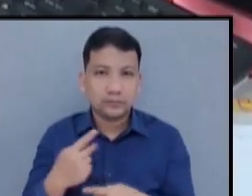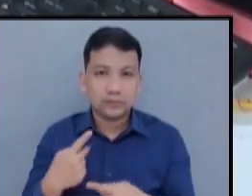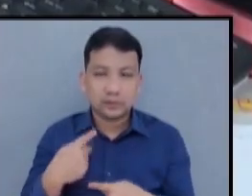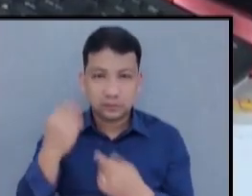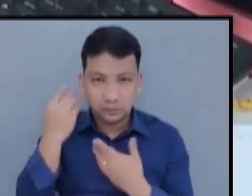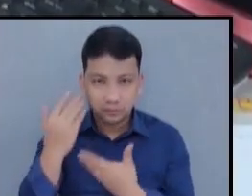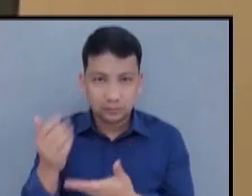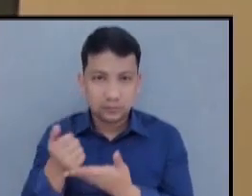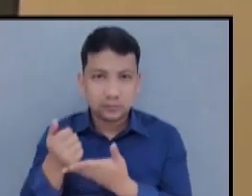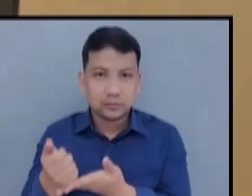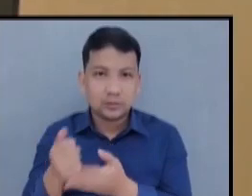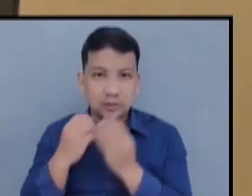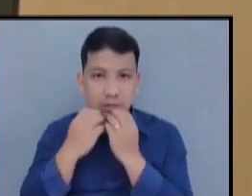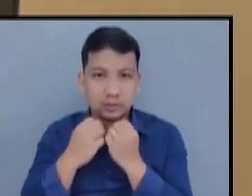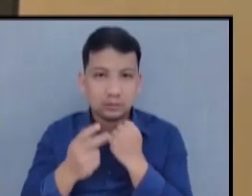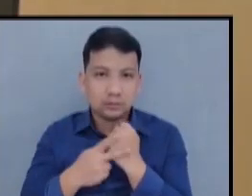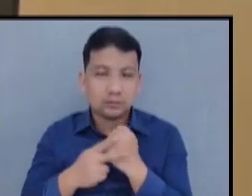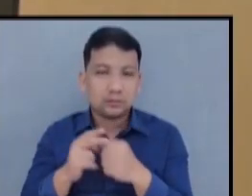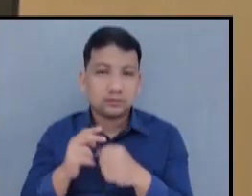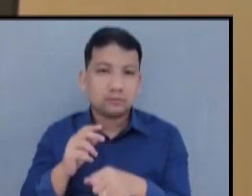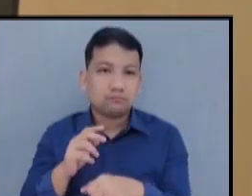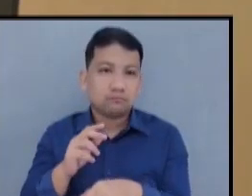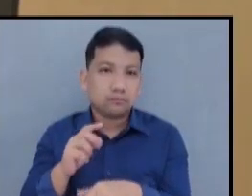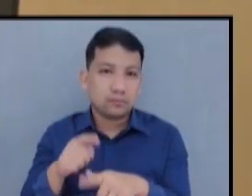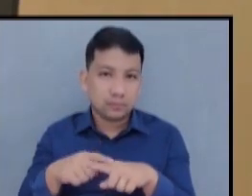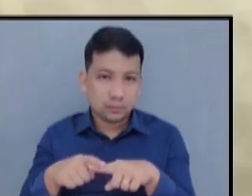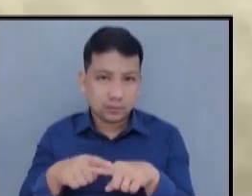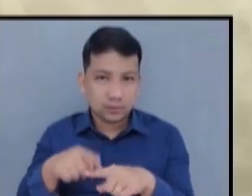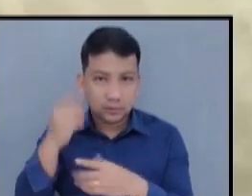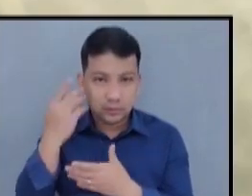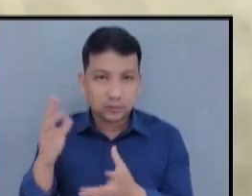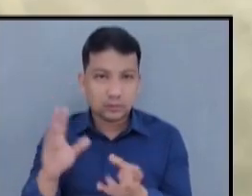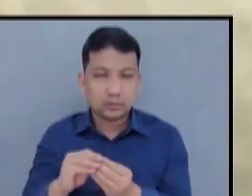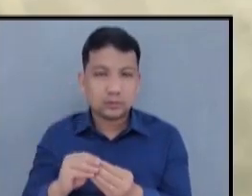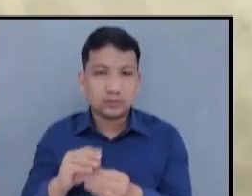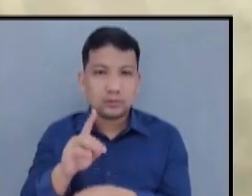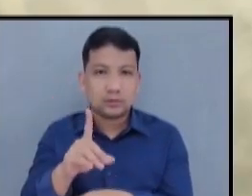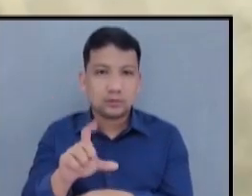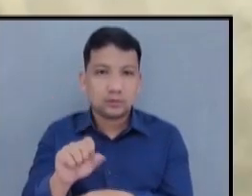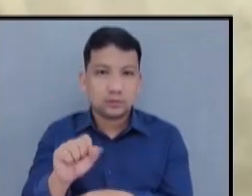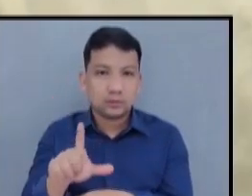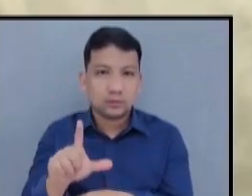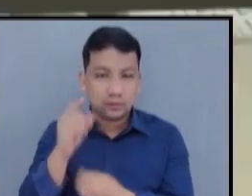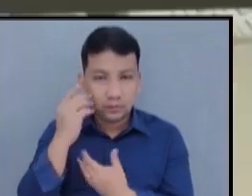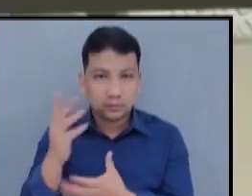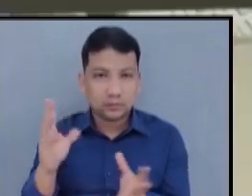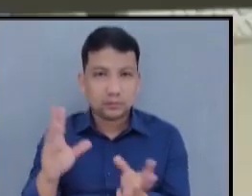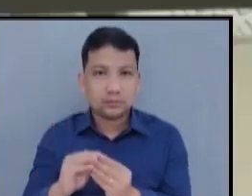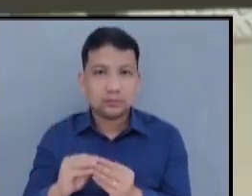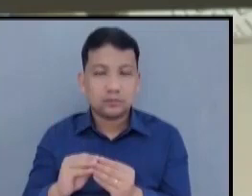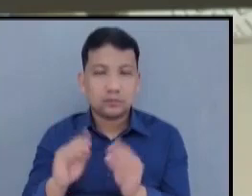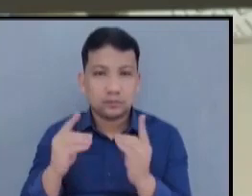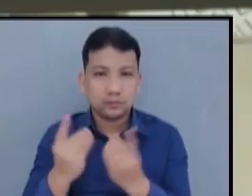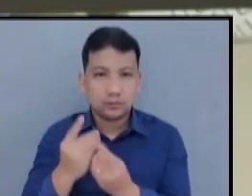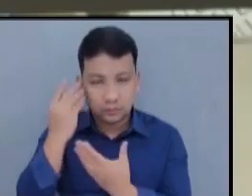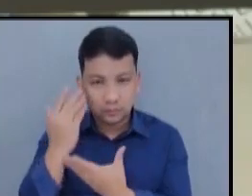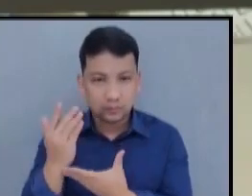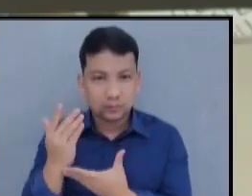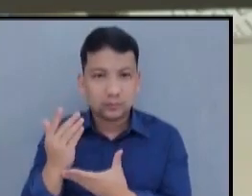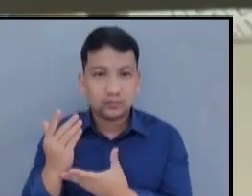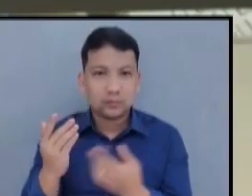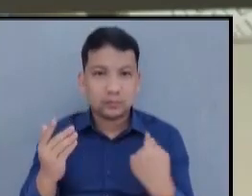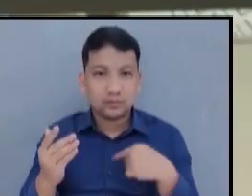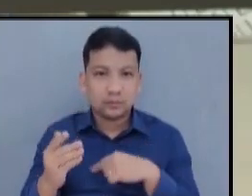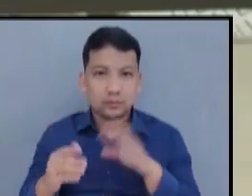sa pagtitipid ng kuryente, maaari ring pag-aralan ang daylight saving time sa mga tanggapan ng gobyerno. Una nang ipinakilala ng